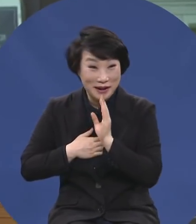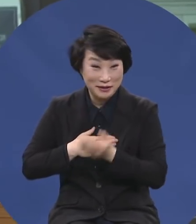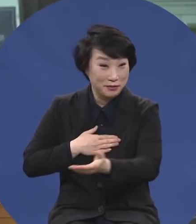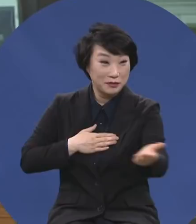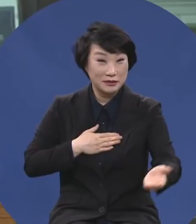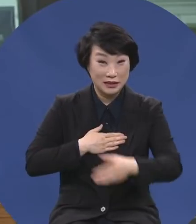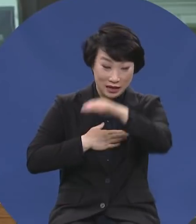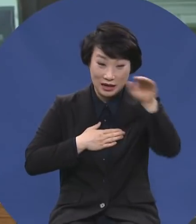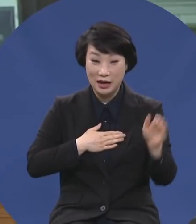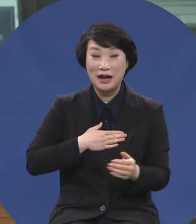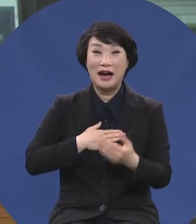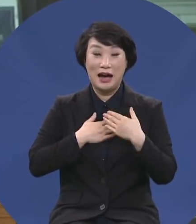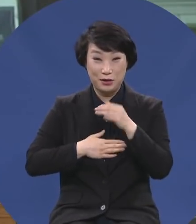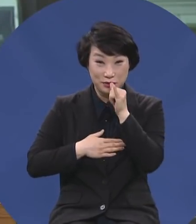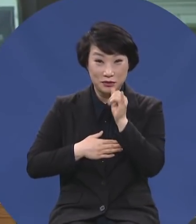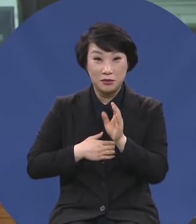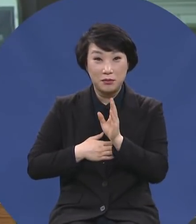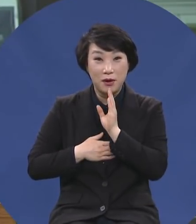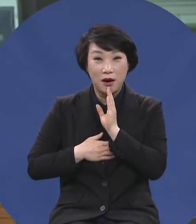알고 있잖아.